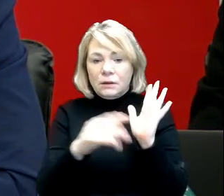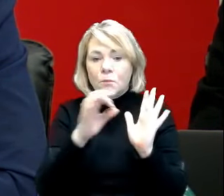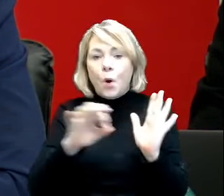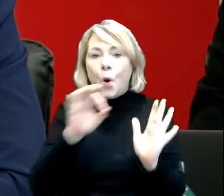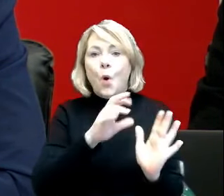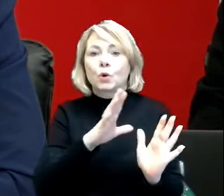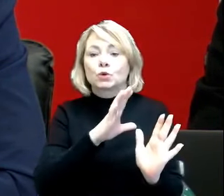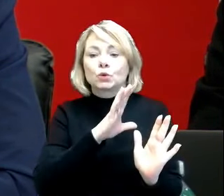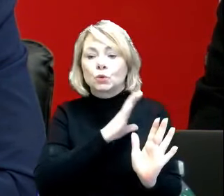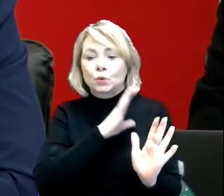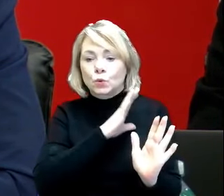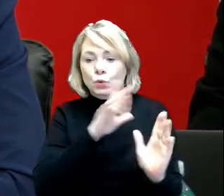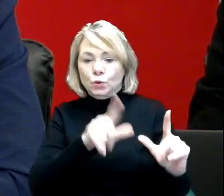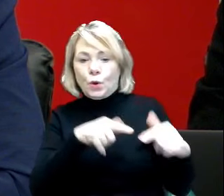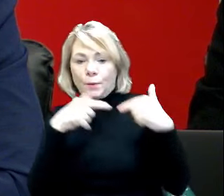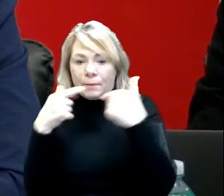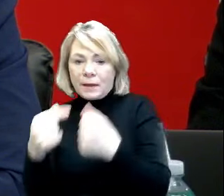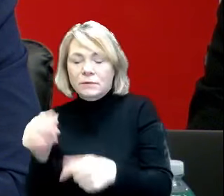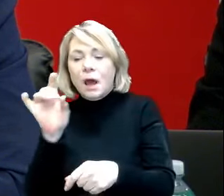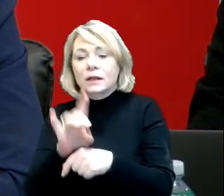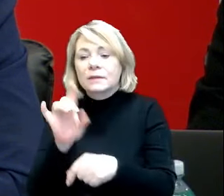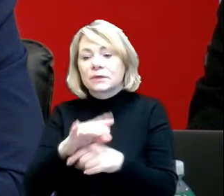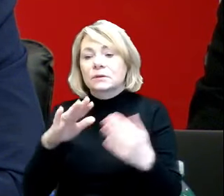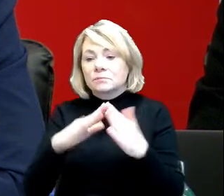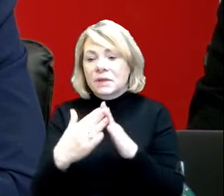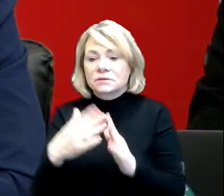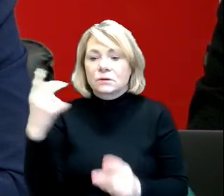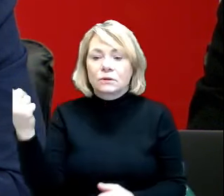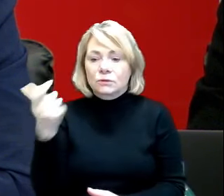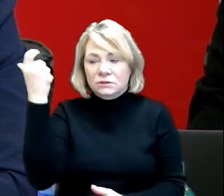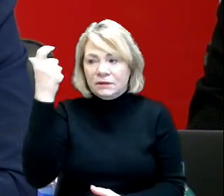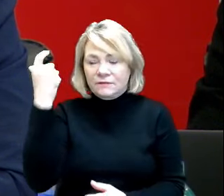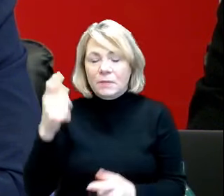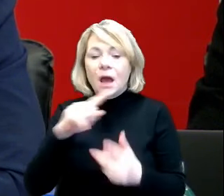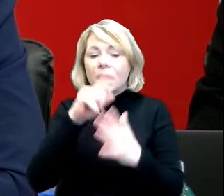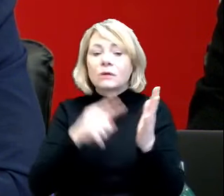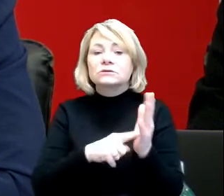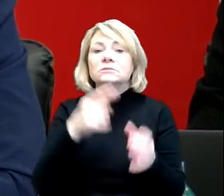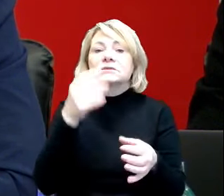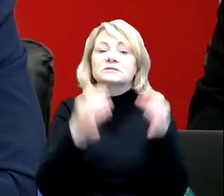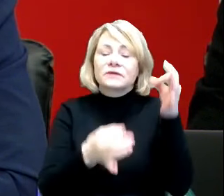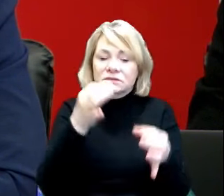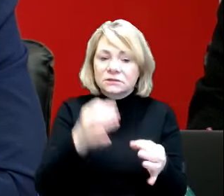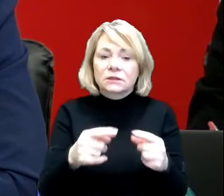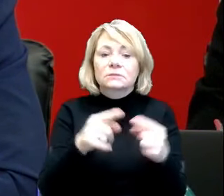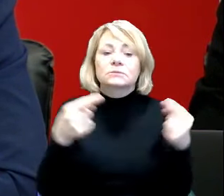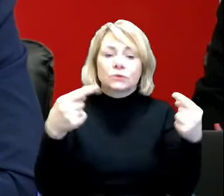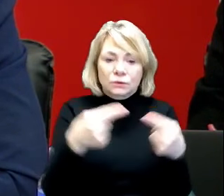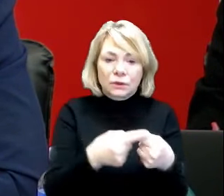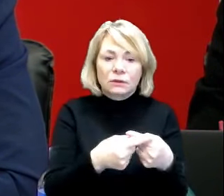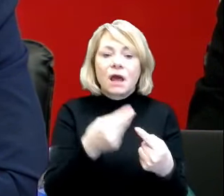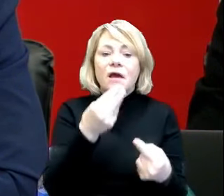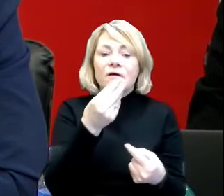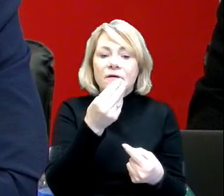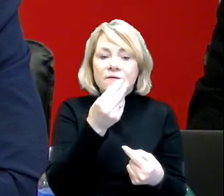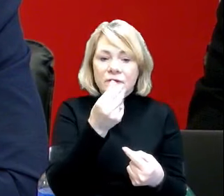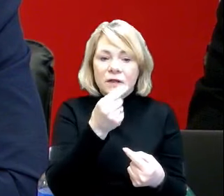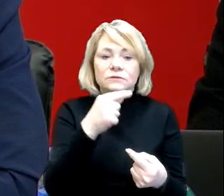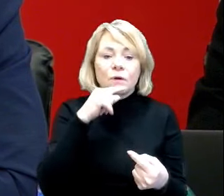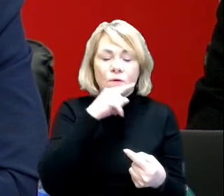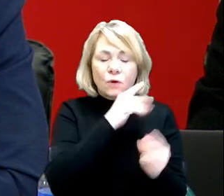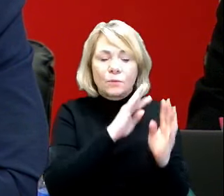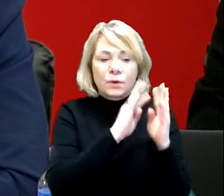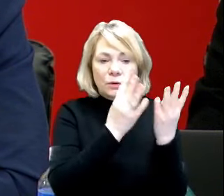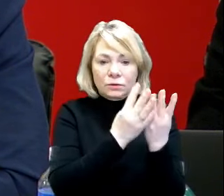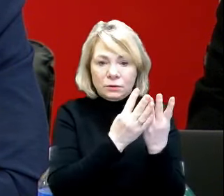klaipėdos miesto savivaldybės nuosavybė klausimas svarstytas ir jam pritarta finansų ir ekonomikos komitete ar turi tumet tarybos